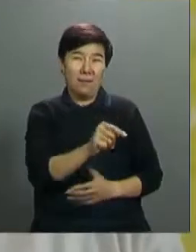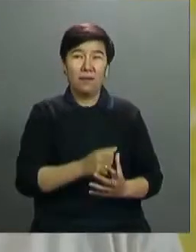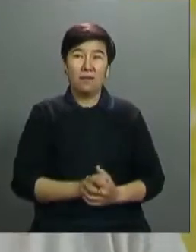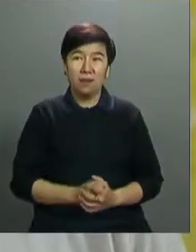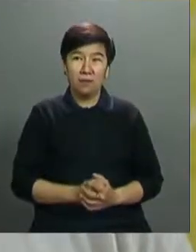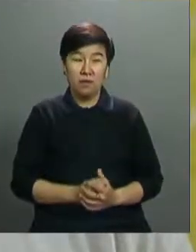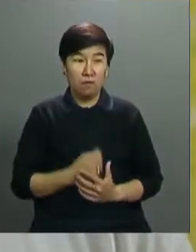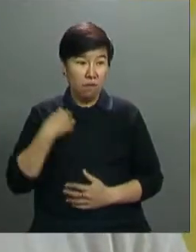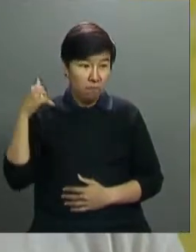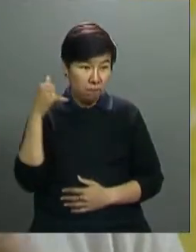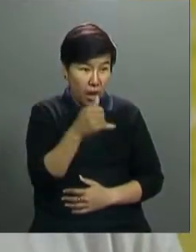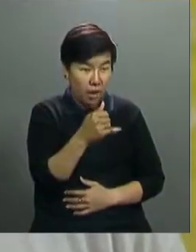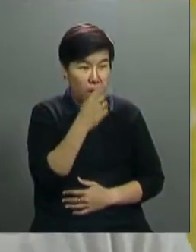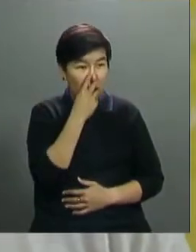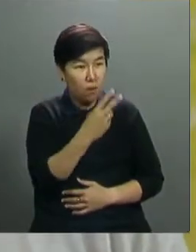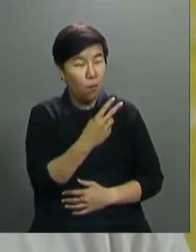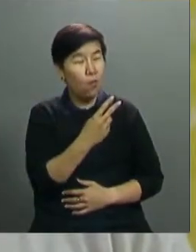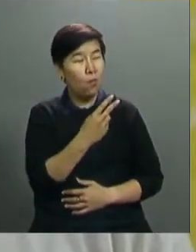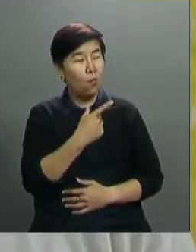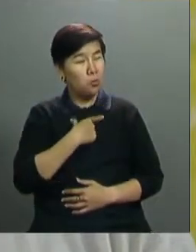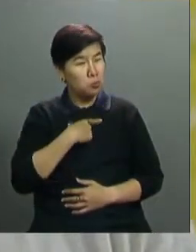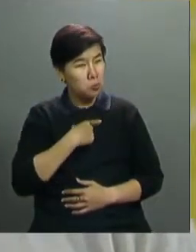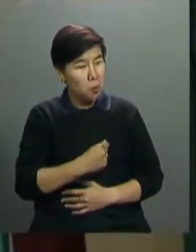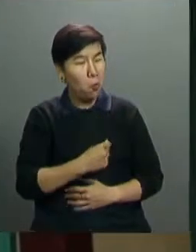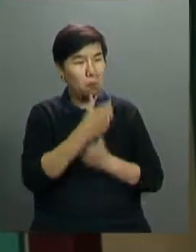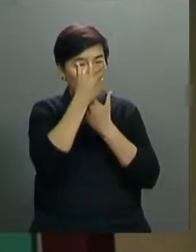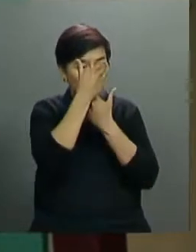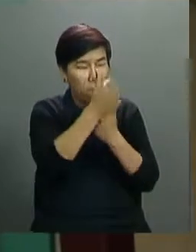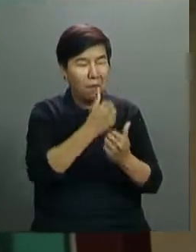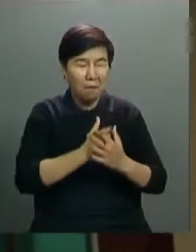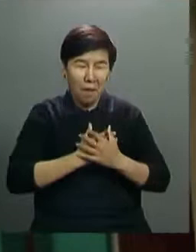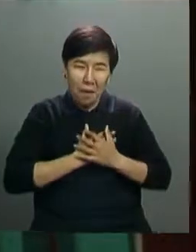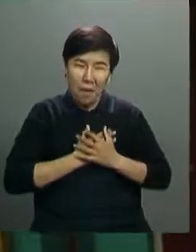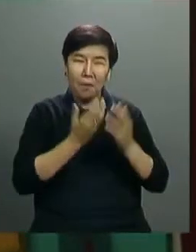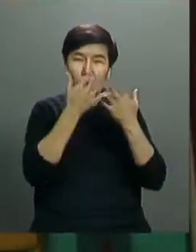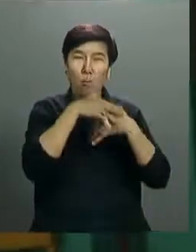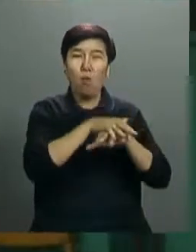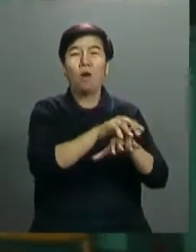อบมันเราทำอยู่กับมันมากๆเราผูกพันกับมันเราก็รักมัน